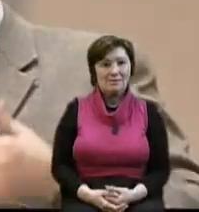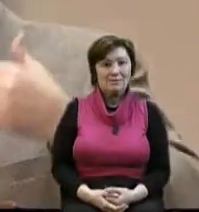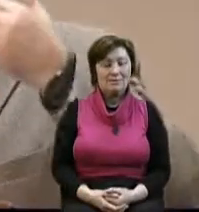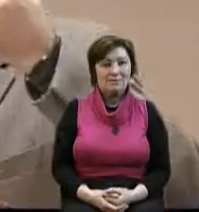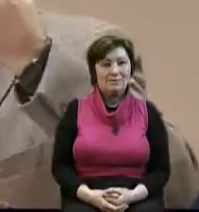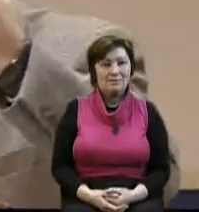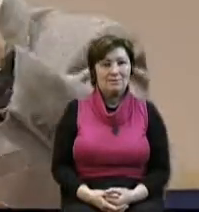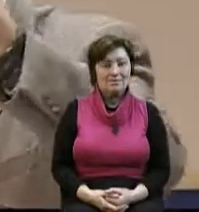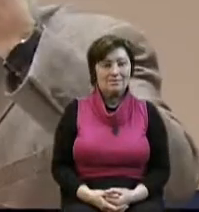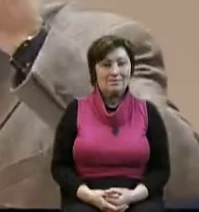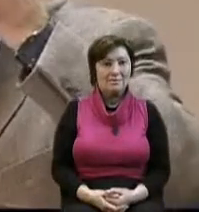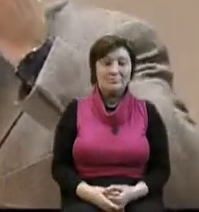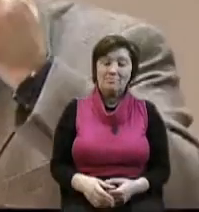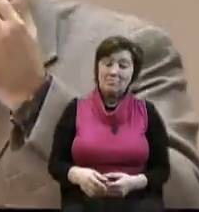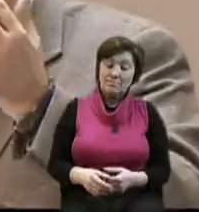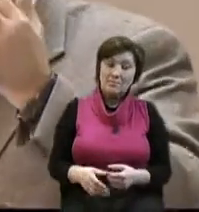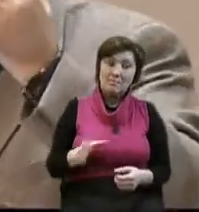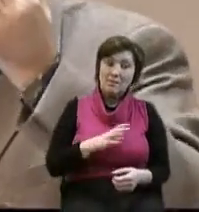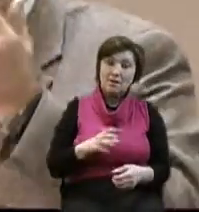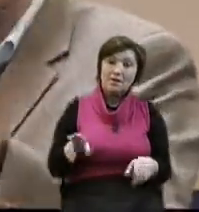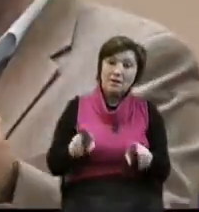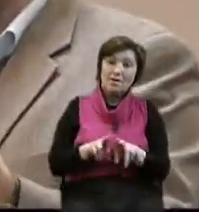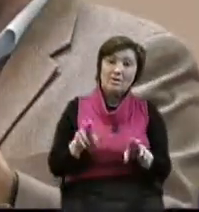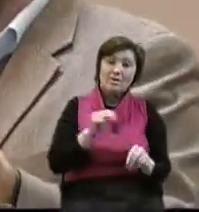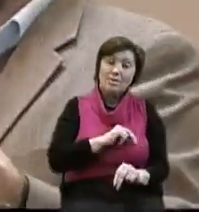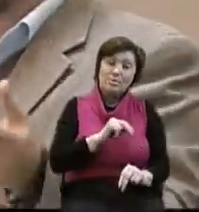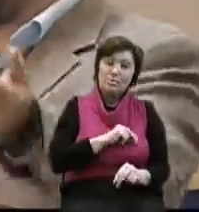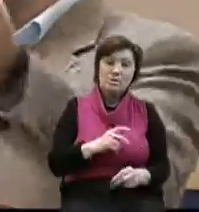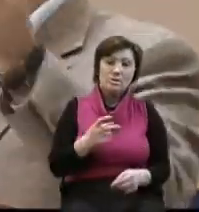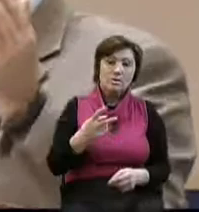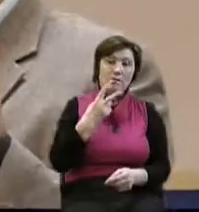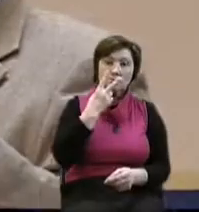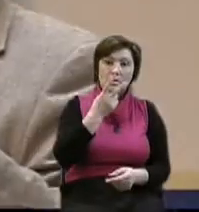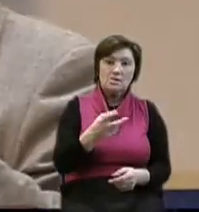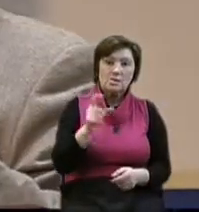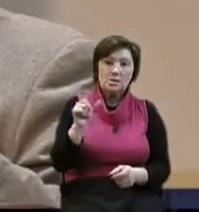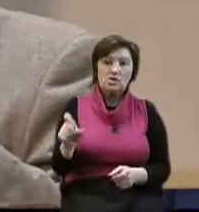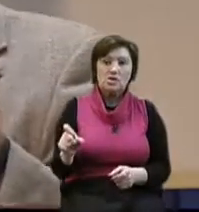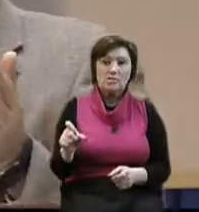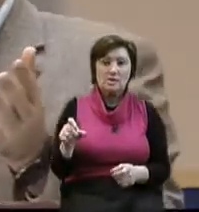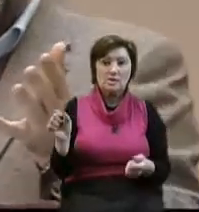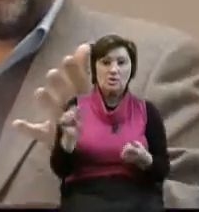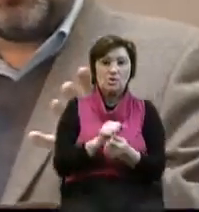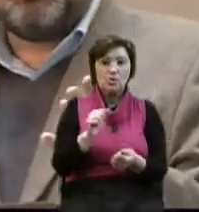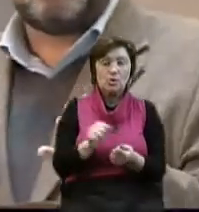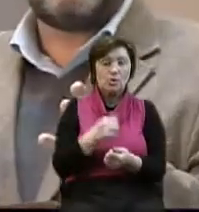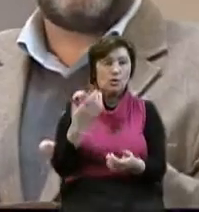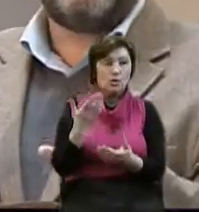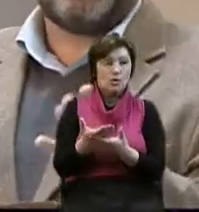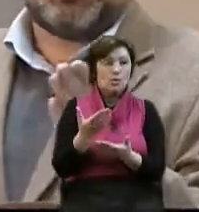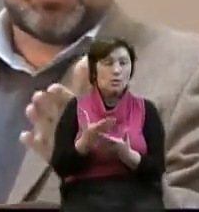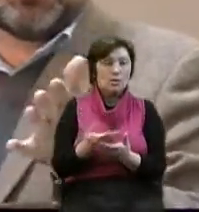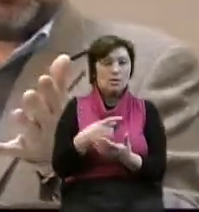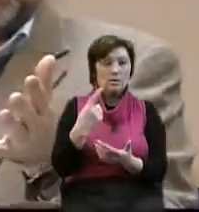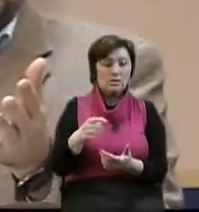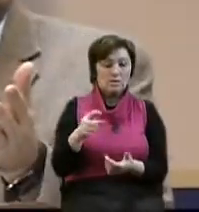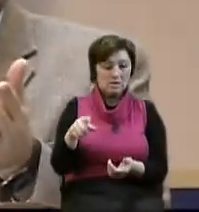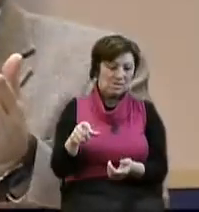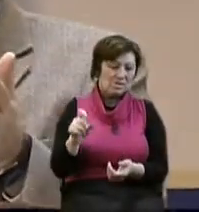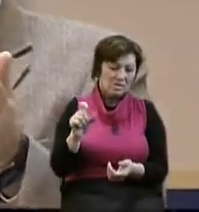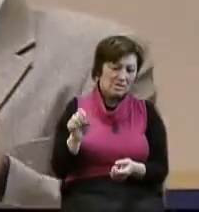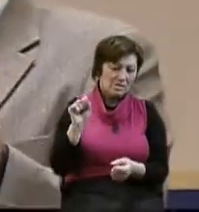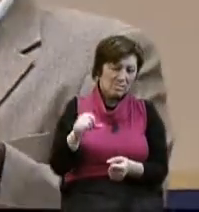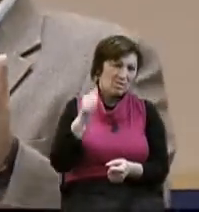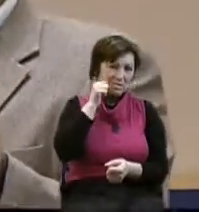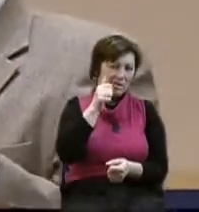показали ему этого человека с сухой рукой, то они понимали, что этого человека можно и завтра